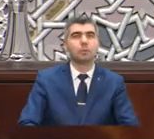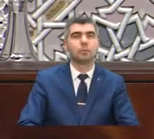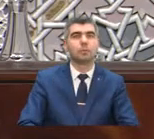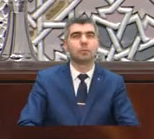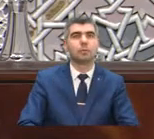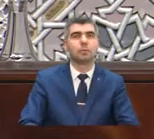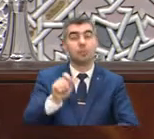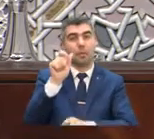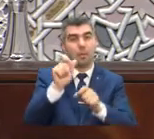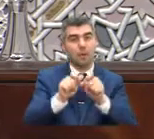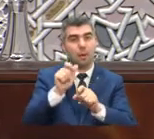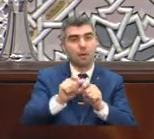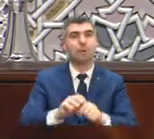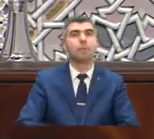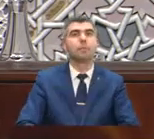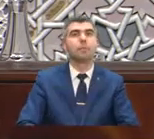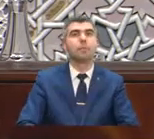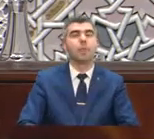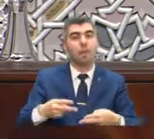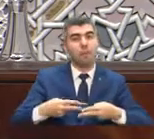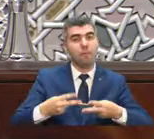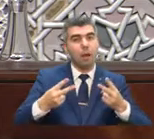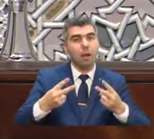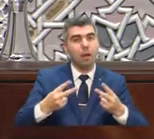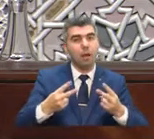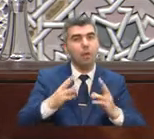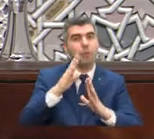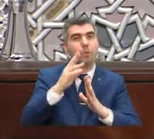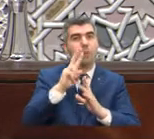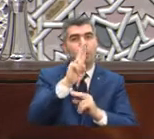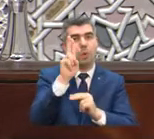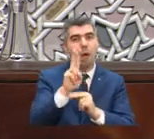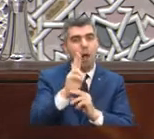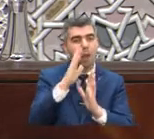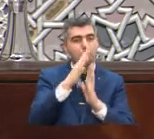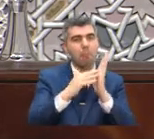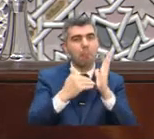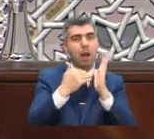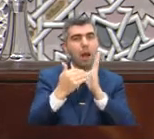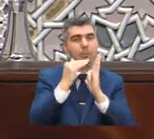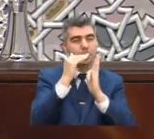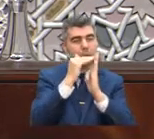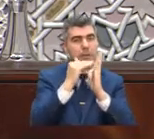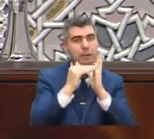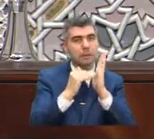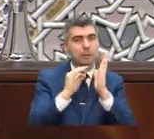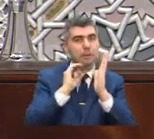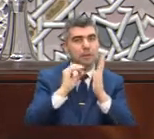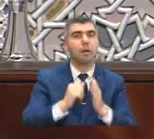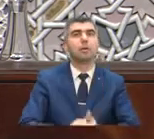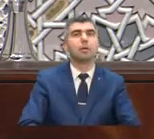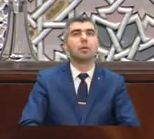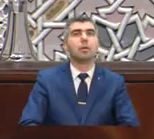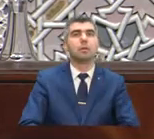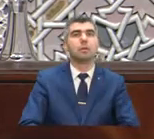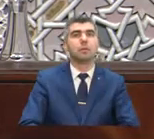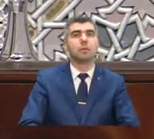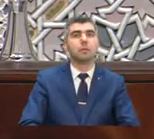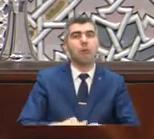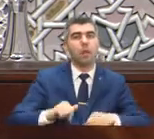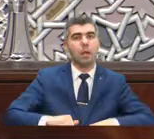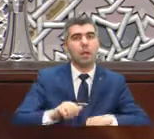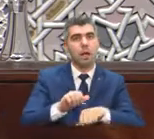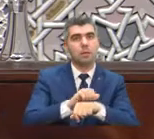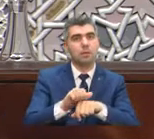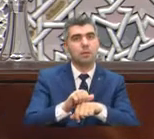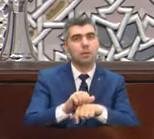حضرات السيدات والسادة، نشرع الآن في بسط الأسئلة الشفاهية المبرمجة بجدول أعمالنا ونستهلها بقطاع الداخلية.